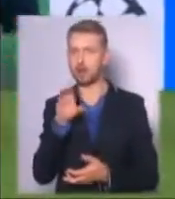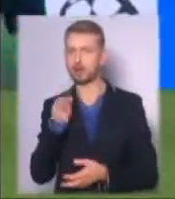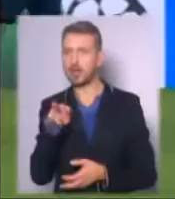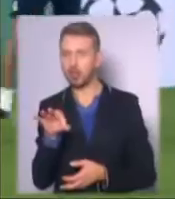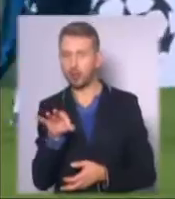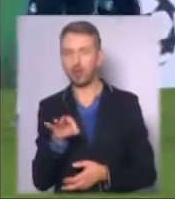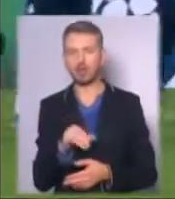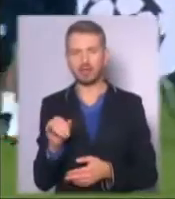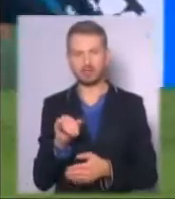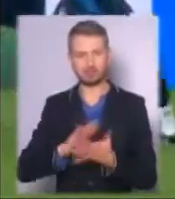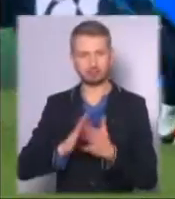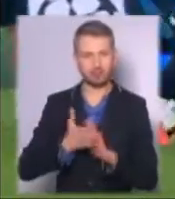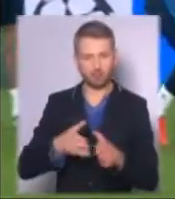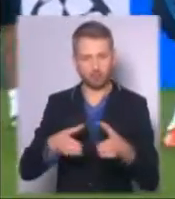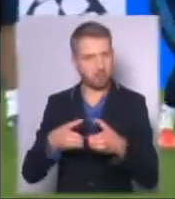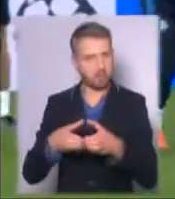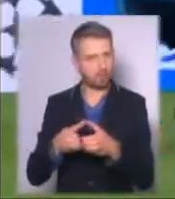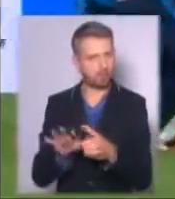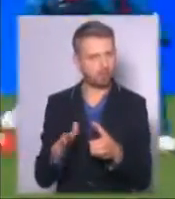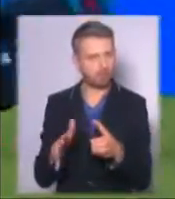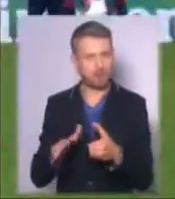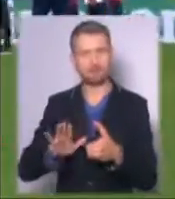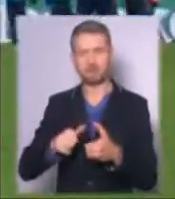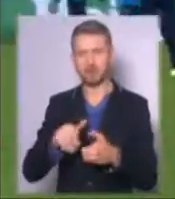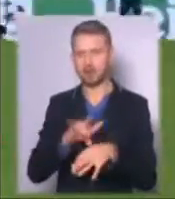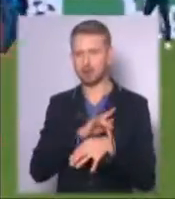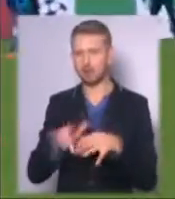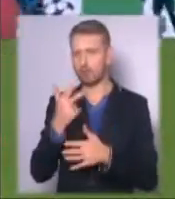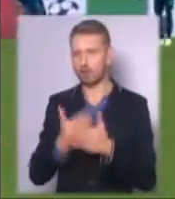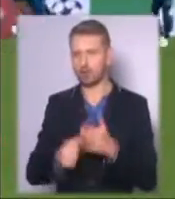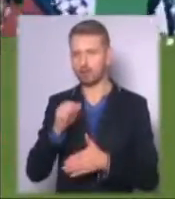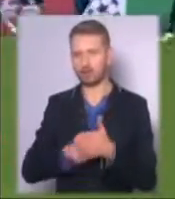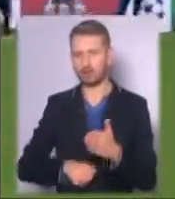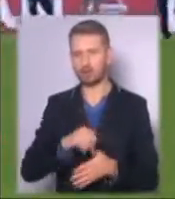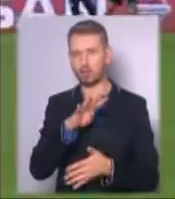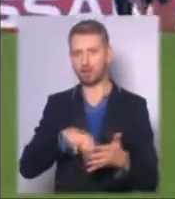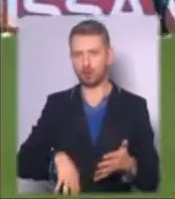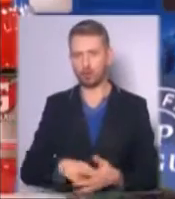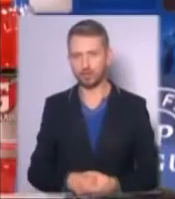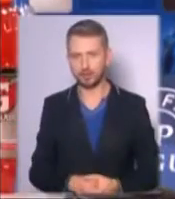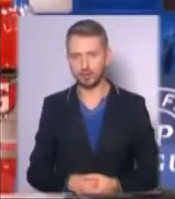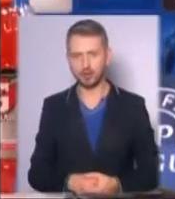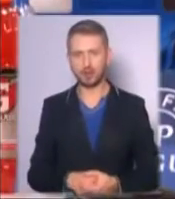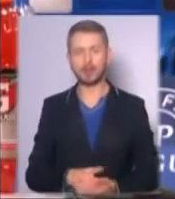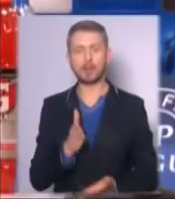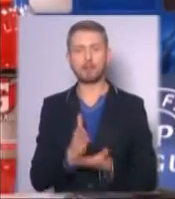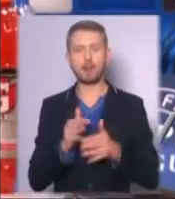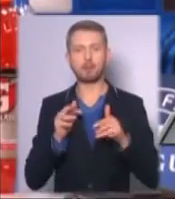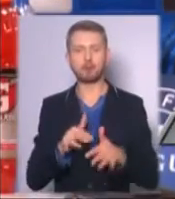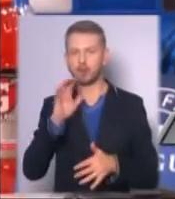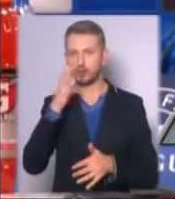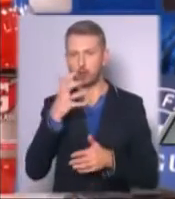ж, мікроклімат у команді далекий від ідеального після нищівної поразки від «Барселони». Маємо справу з